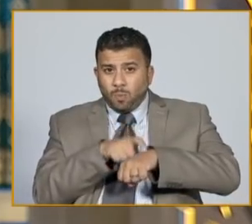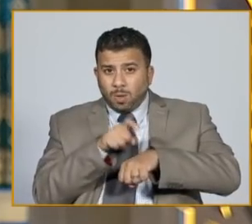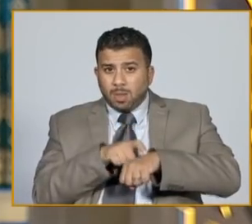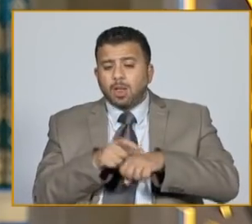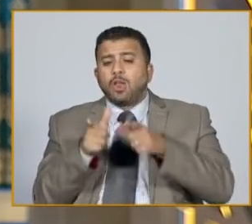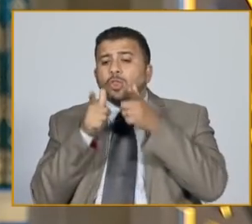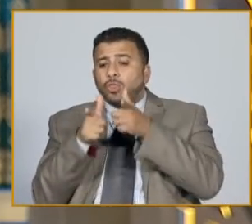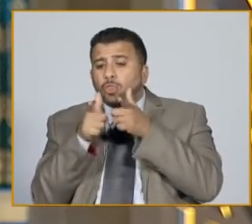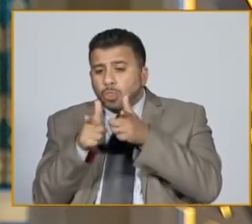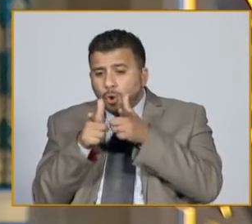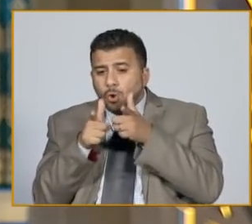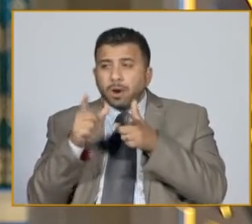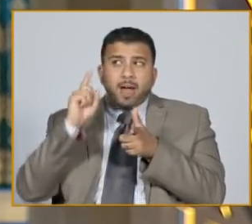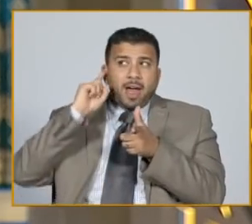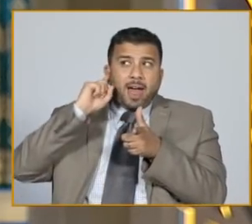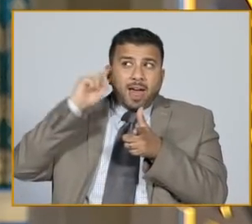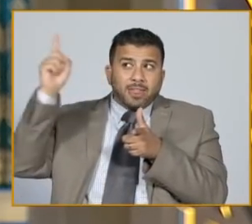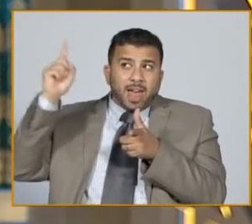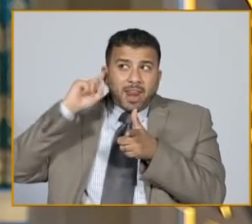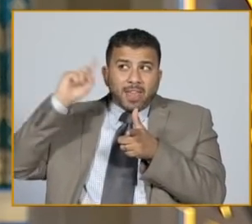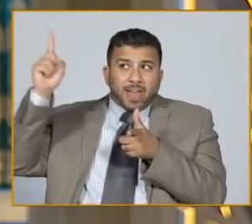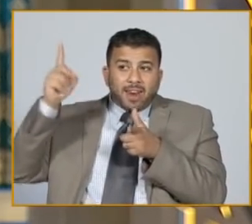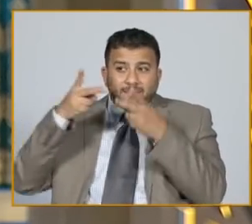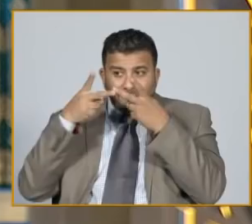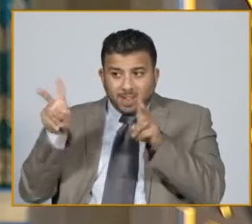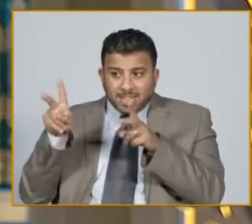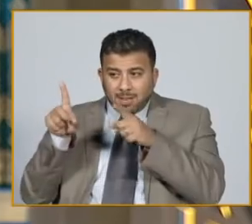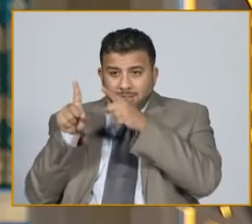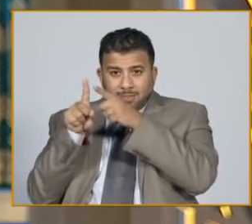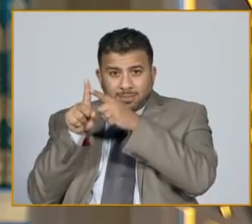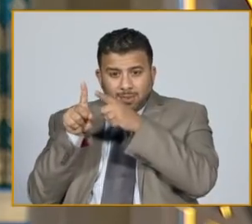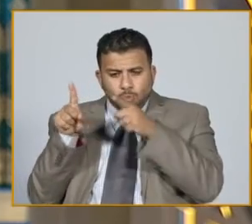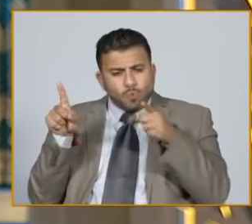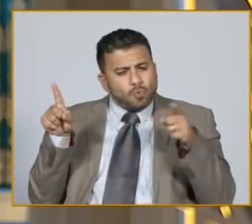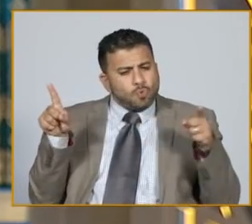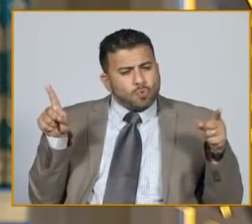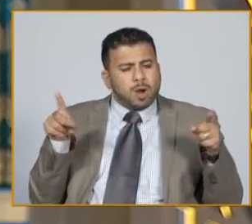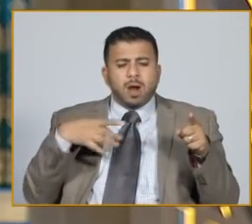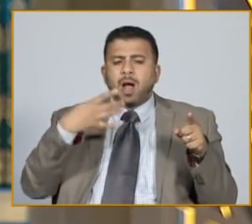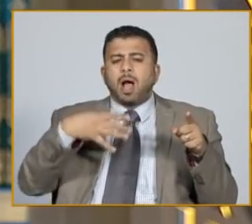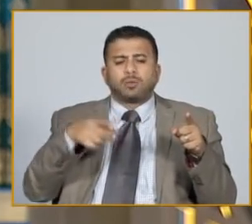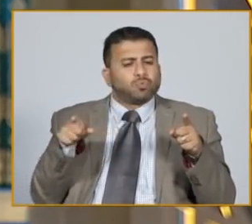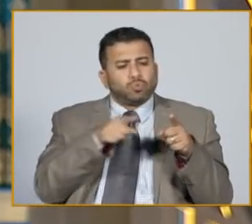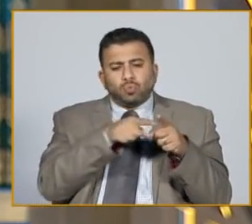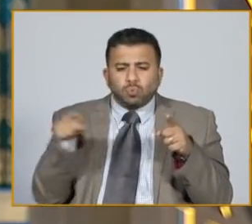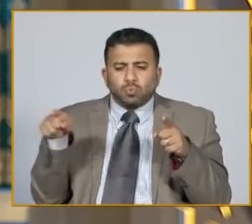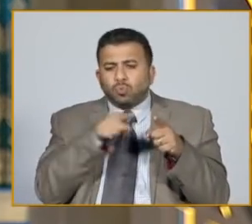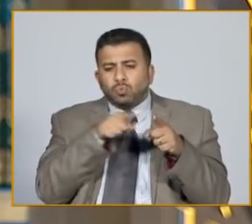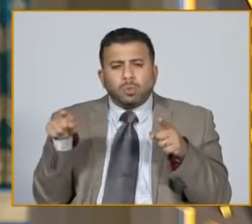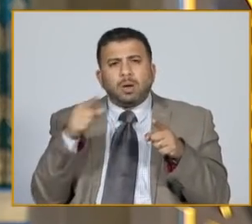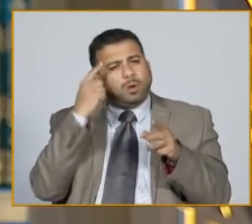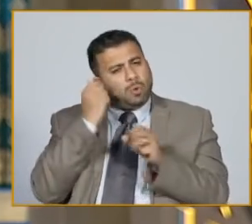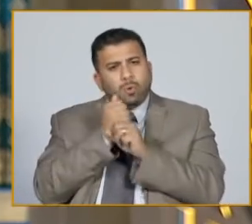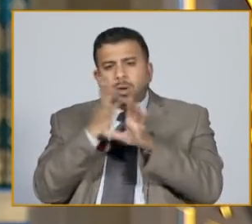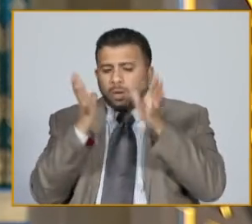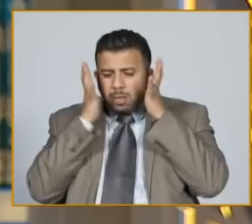الظهر يبدأ من الأذان الآن اللي هو من الزوال، طبعا الآن الناس ما يراقبون الزوال وكي يراقبون الأذان، يسمعون